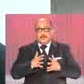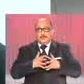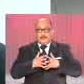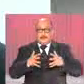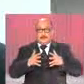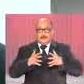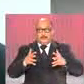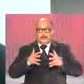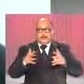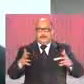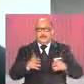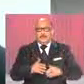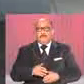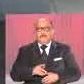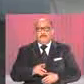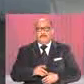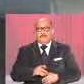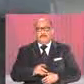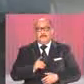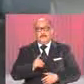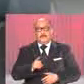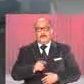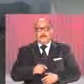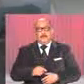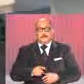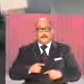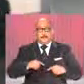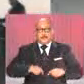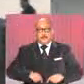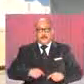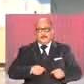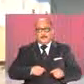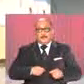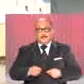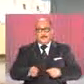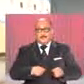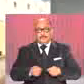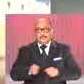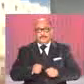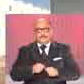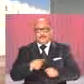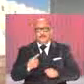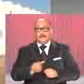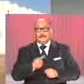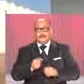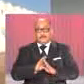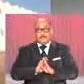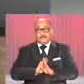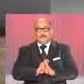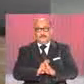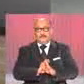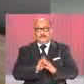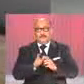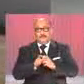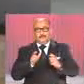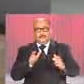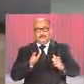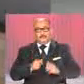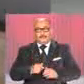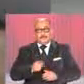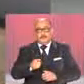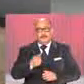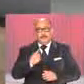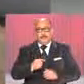يتمتع بالامتيازات متاعينها. البنية الأساسية ولا سيما الطريق الواصل إلى هذا المشروع عائق